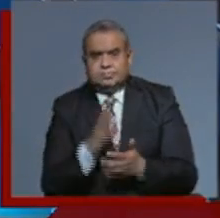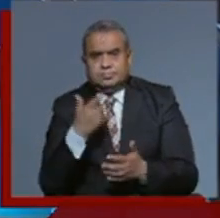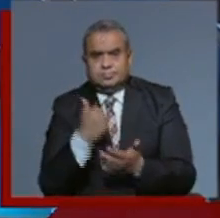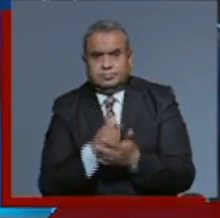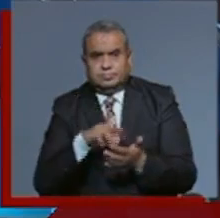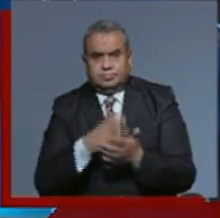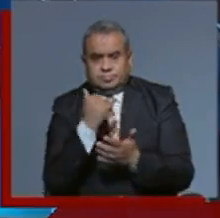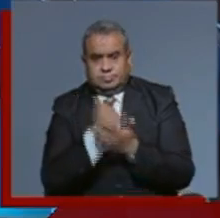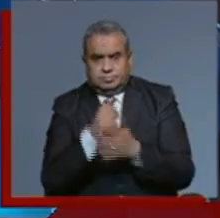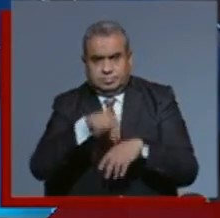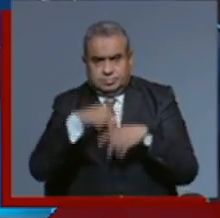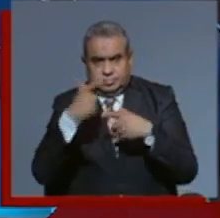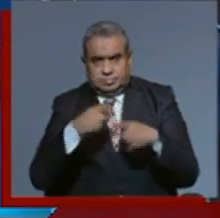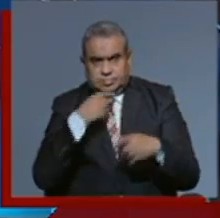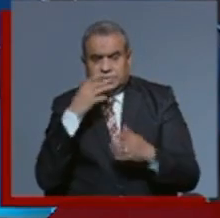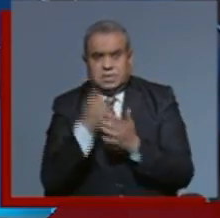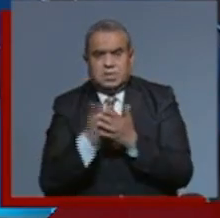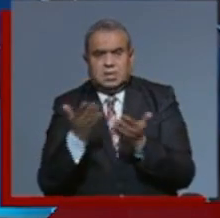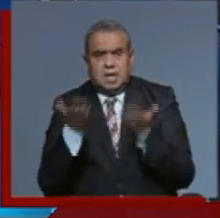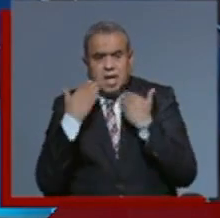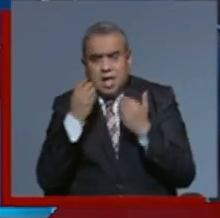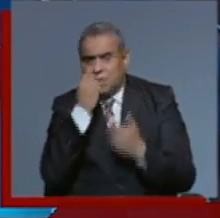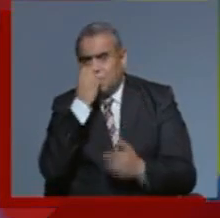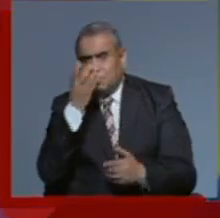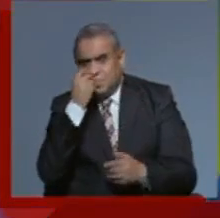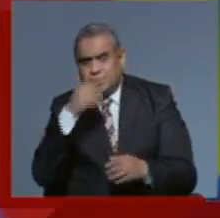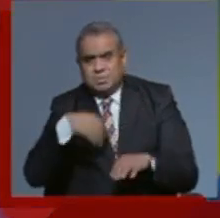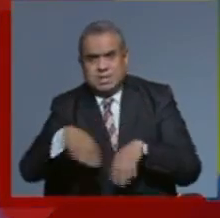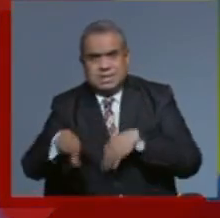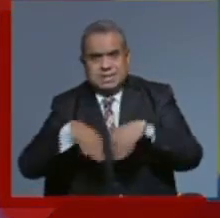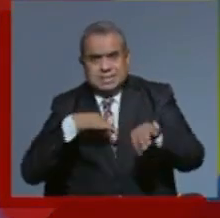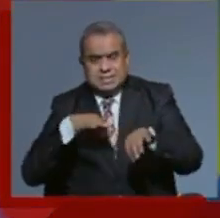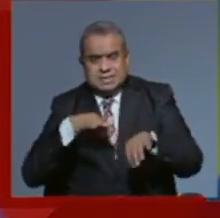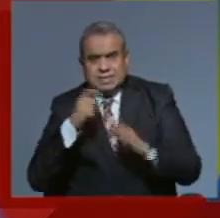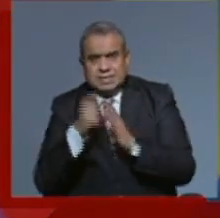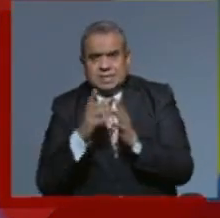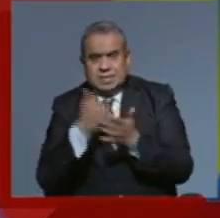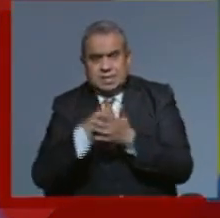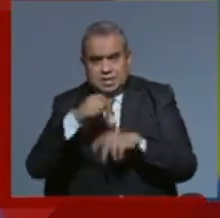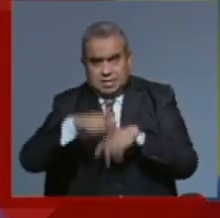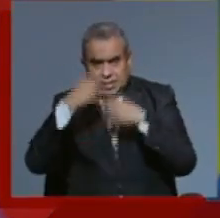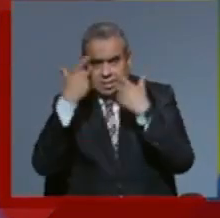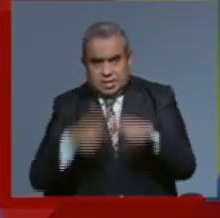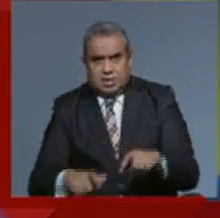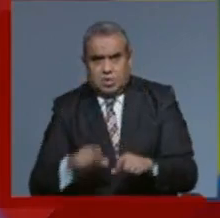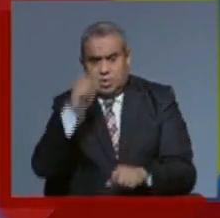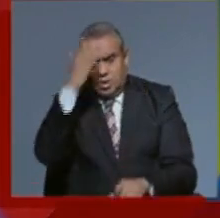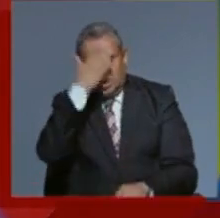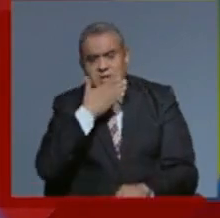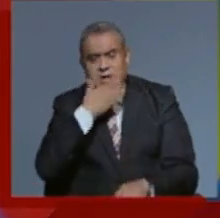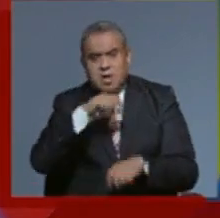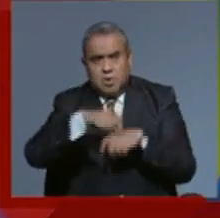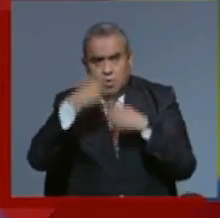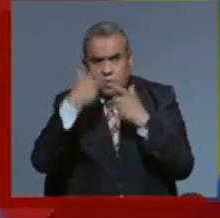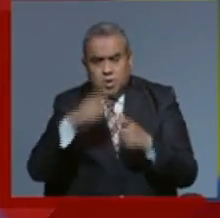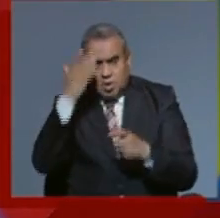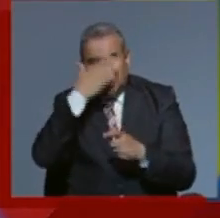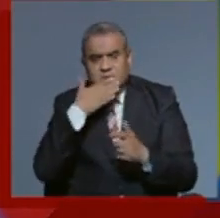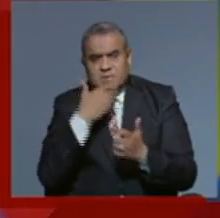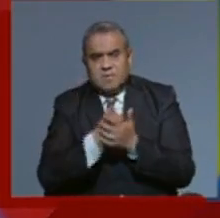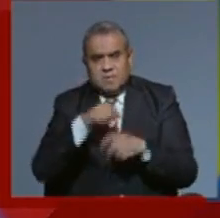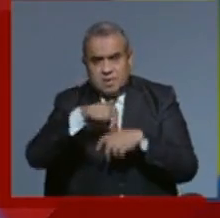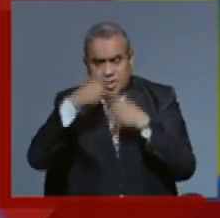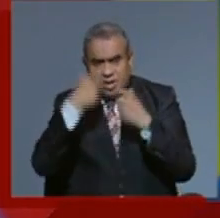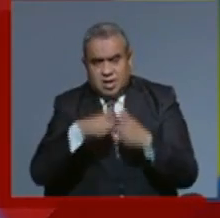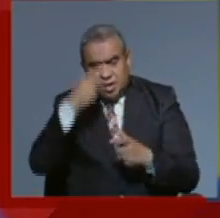الجيوسياسية والمناخية والطاقية. فبلادنا وسط إفريقيا أو جمهورية وسط